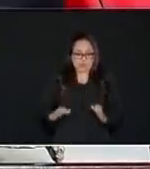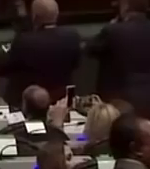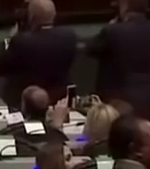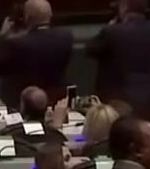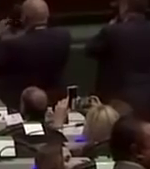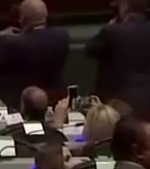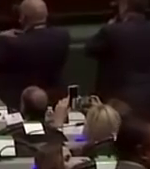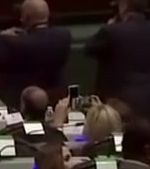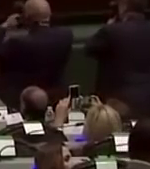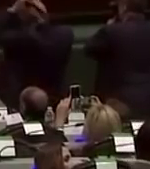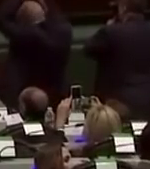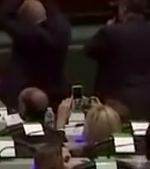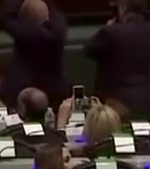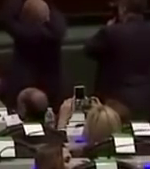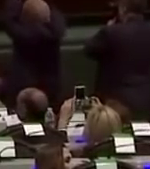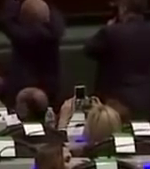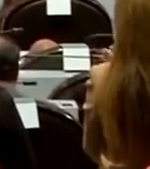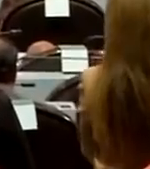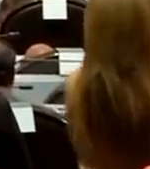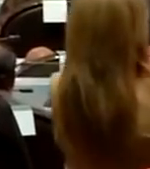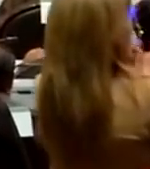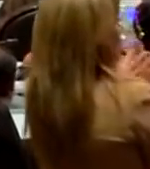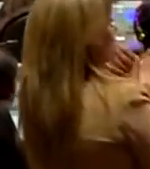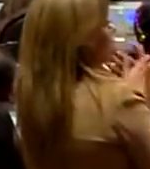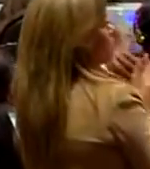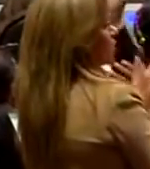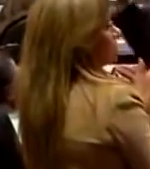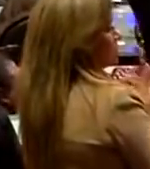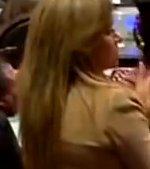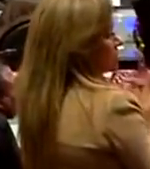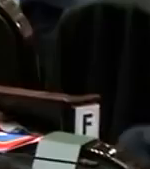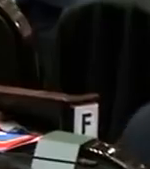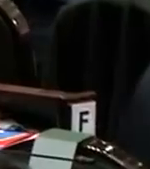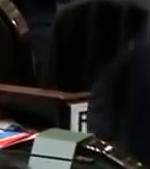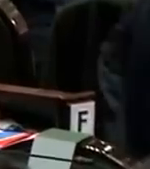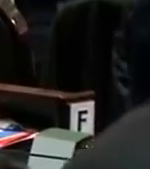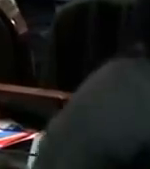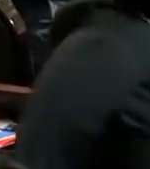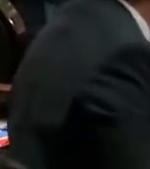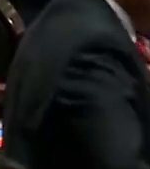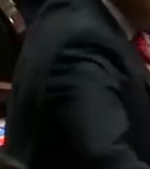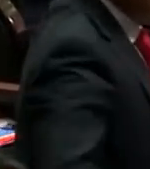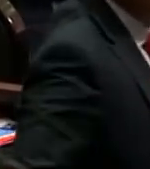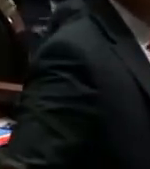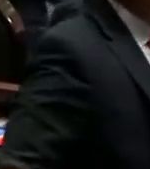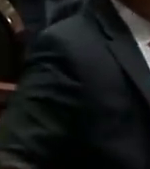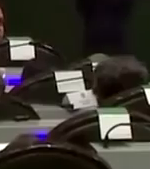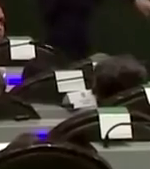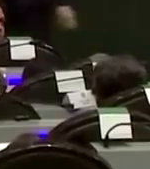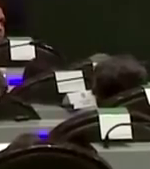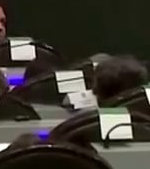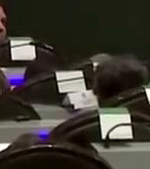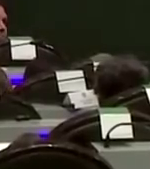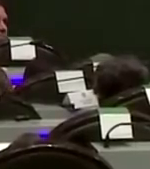l'histoire récente du Mexique. Pour ses opposants, il représente un risque de dérive autoritaire et le Venezuela de Maduro est dans tous les